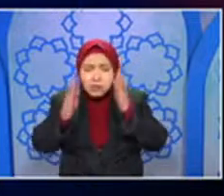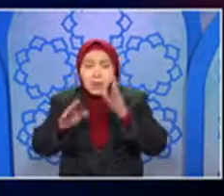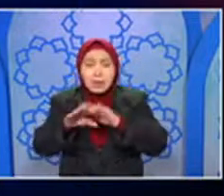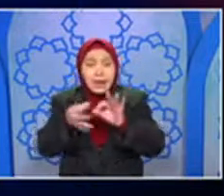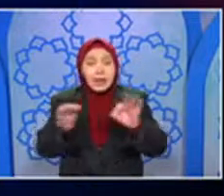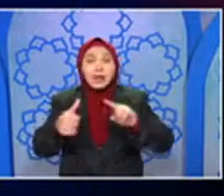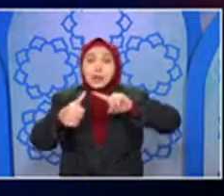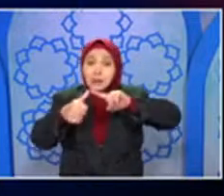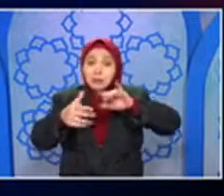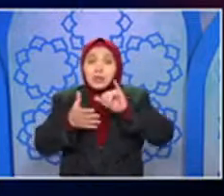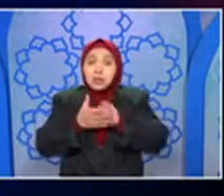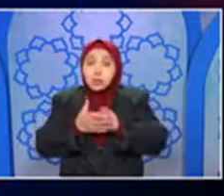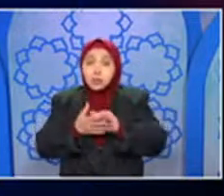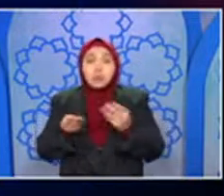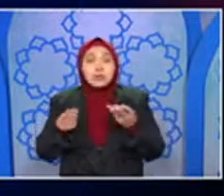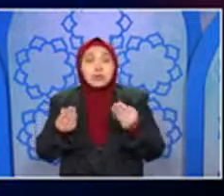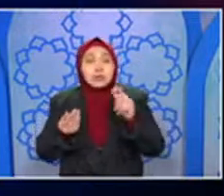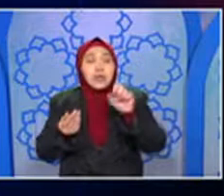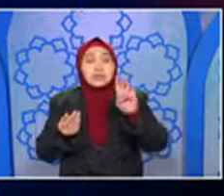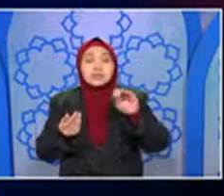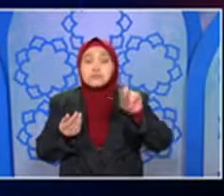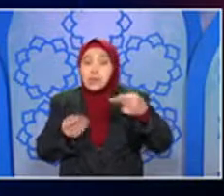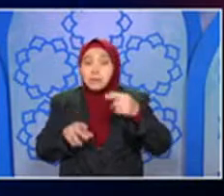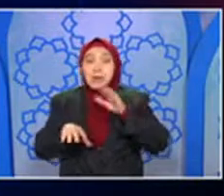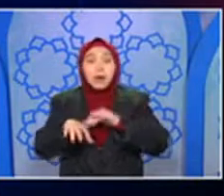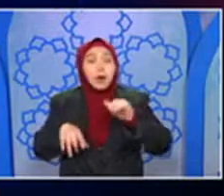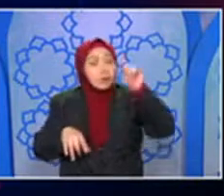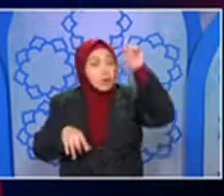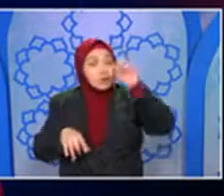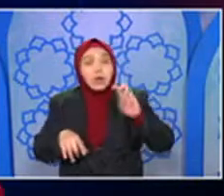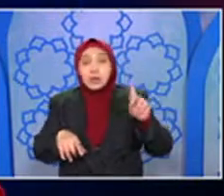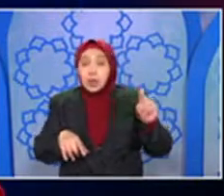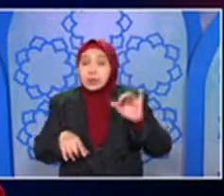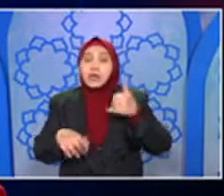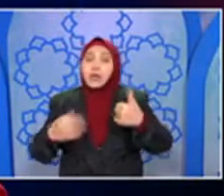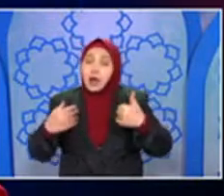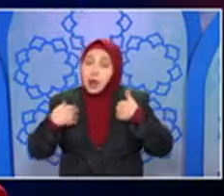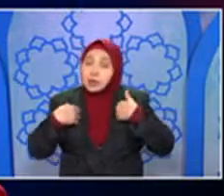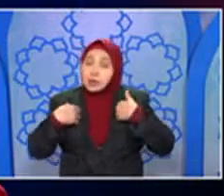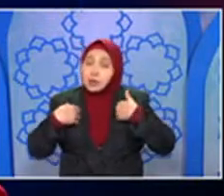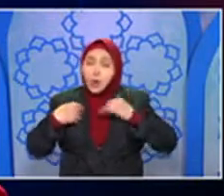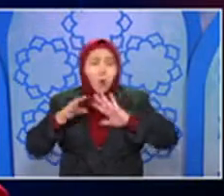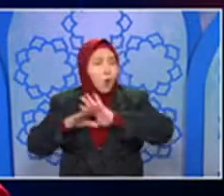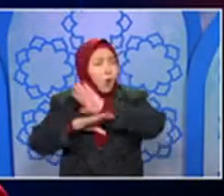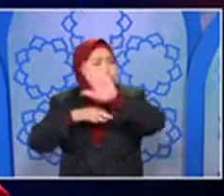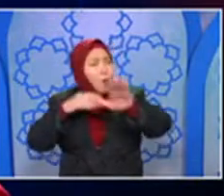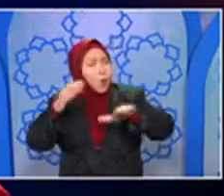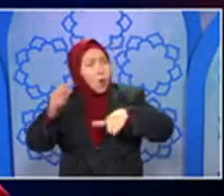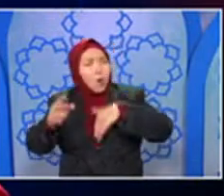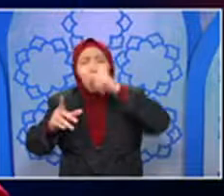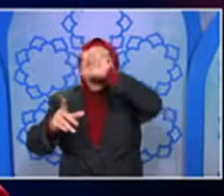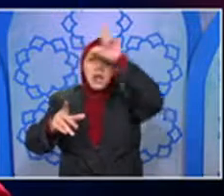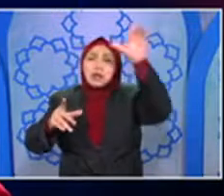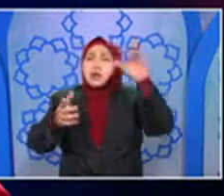pertama itu, tasbih kepada Allah Subhanahu Taala yang mempunyai seluruh langit dan juga apakah yang